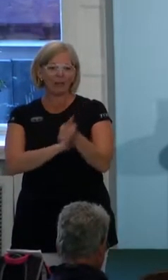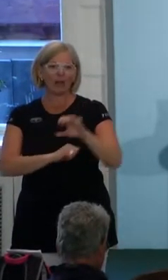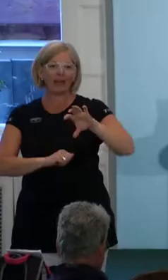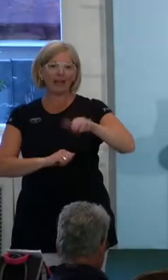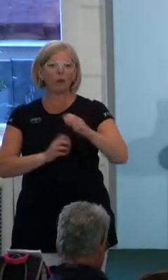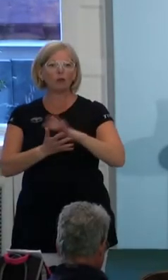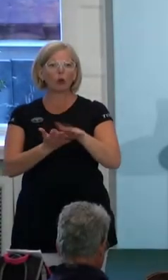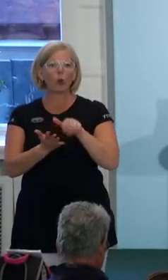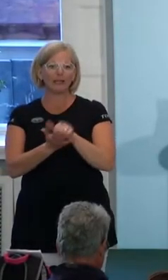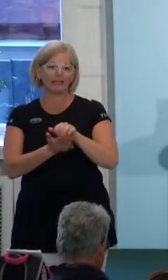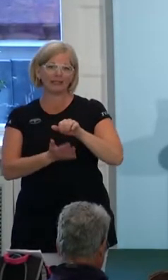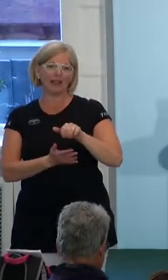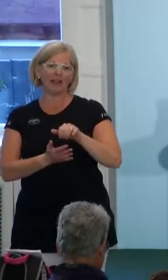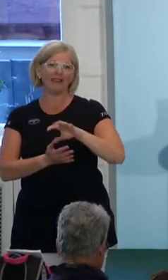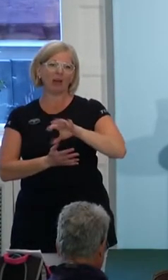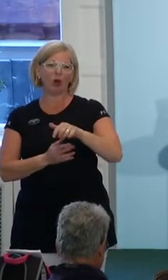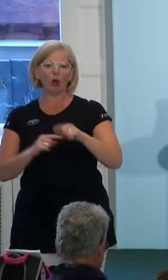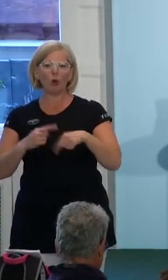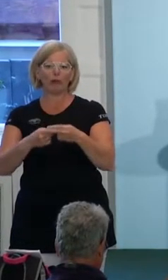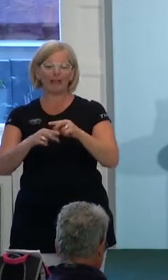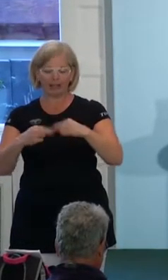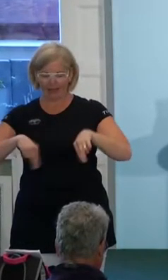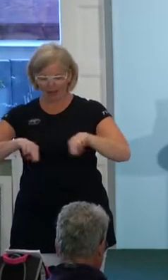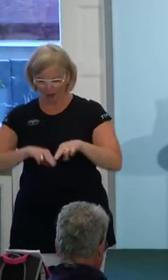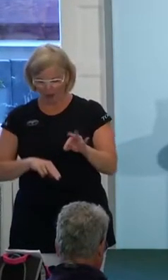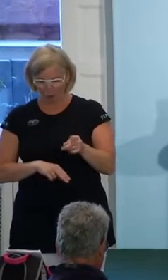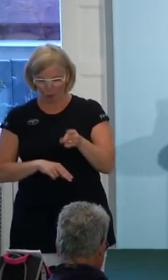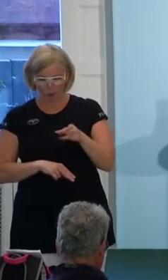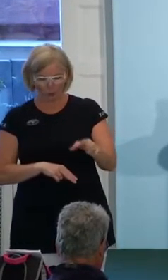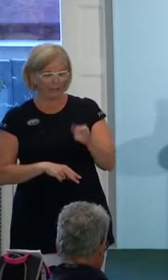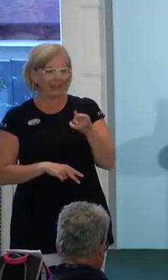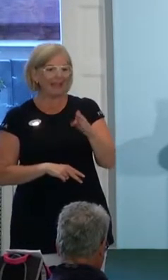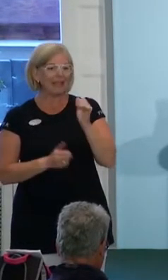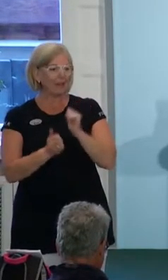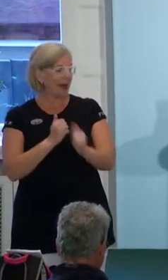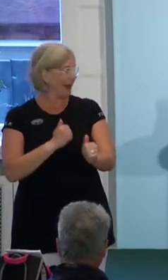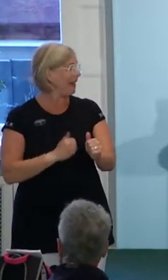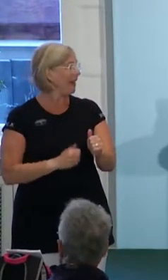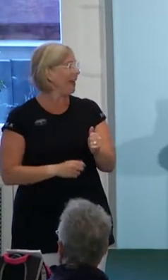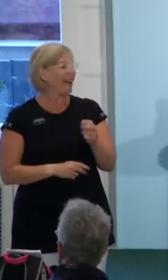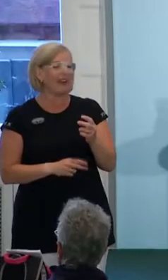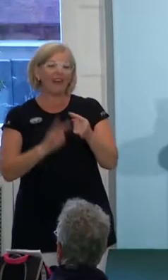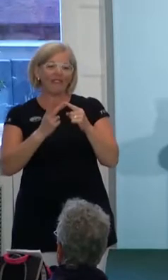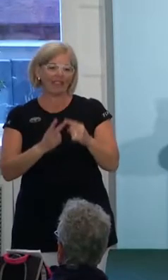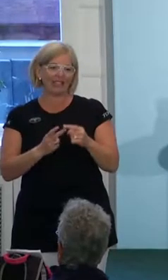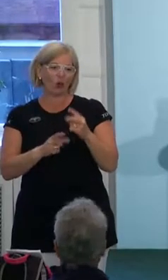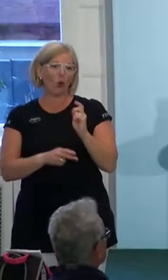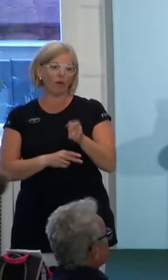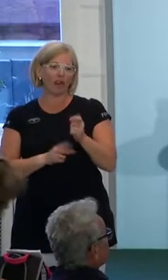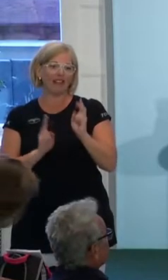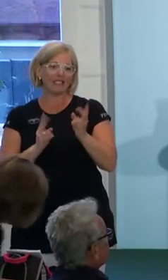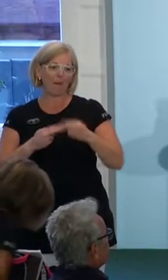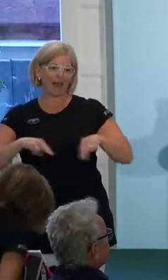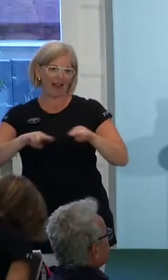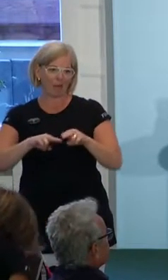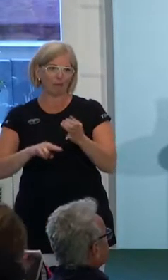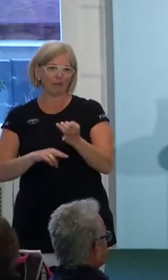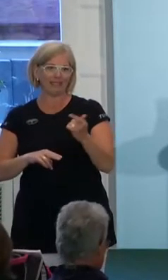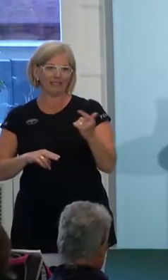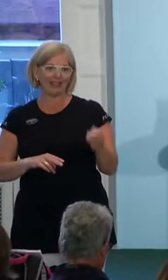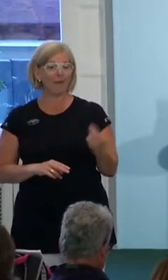regionala utvecklingsnämnd. Och jag heter Pontus Lindberg, jag är vice ordförande i samma nämnd som Cecilia. Och vi har